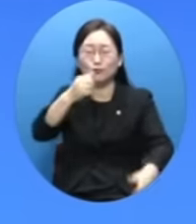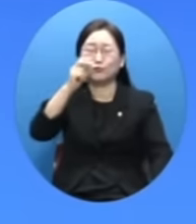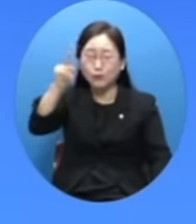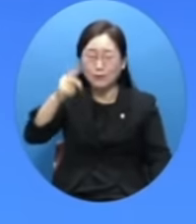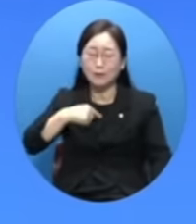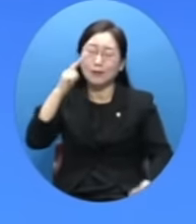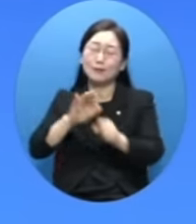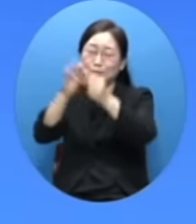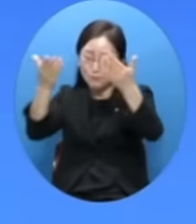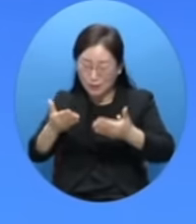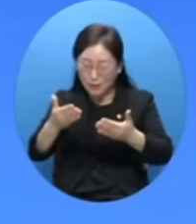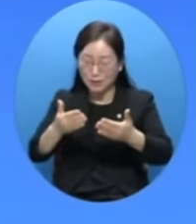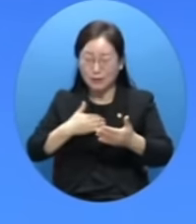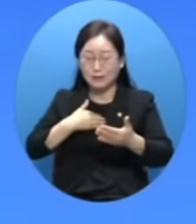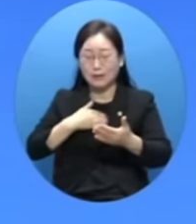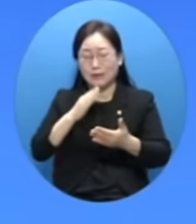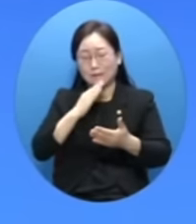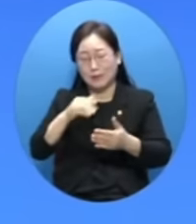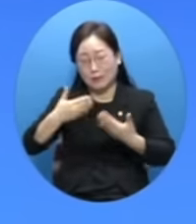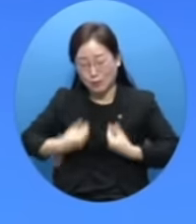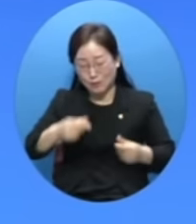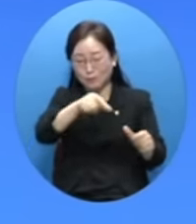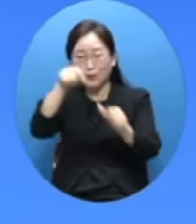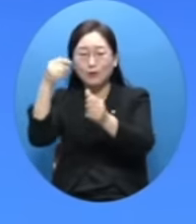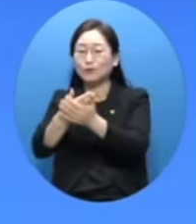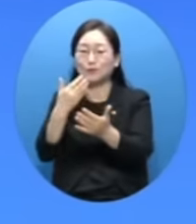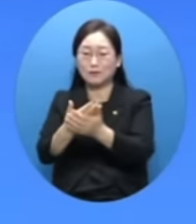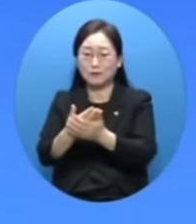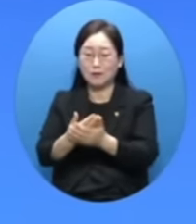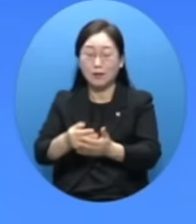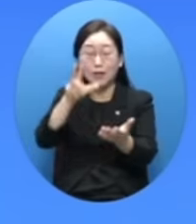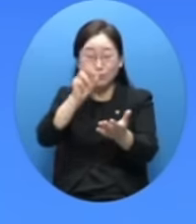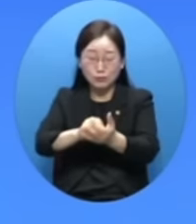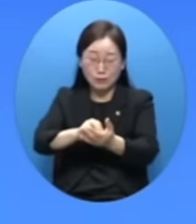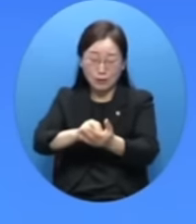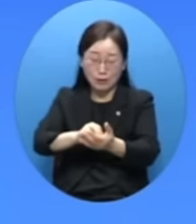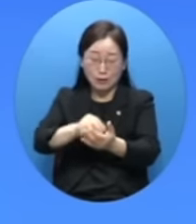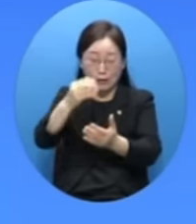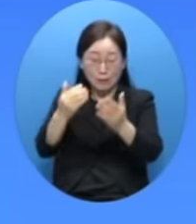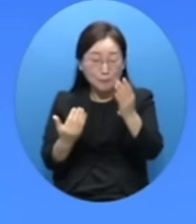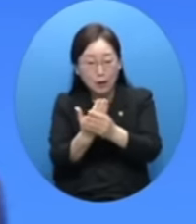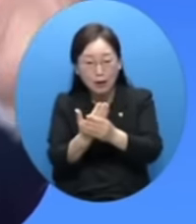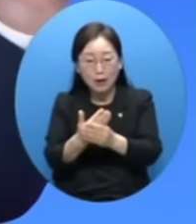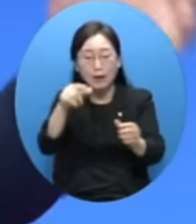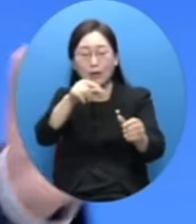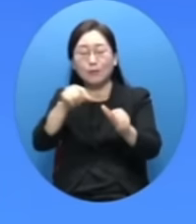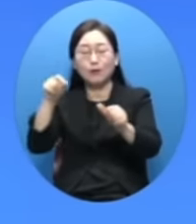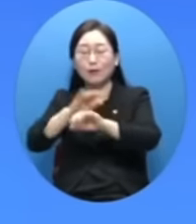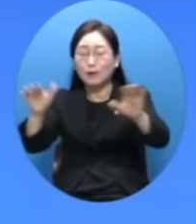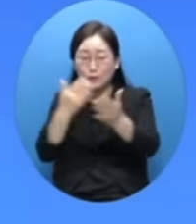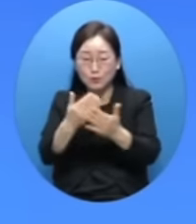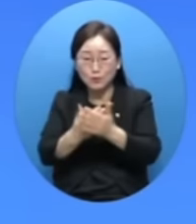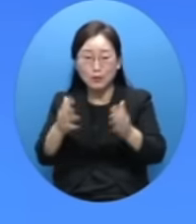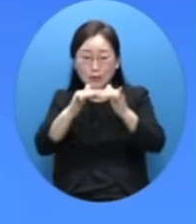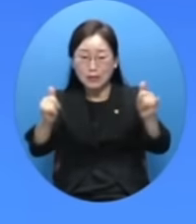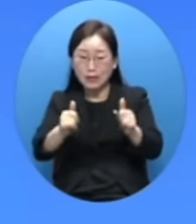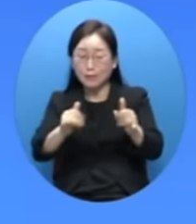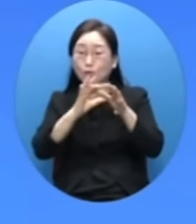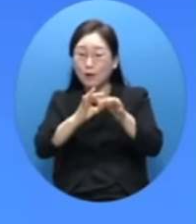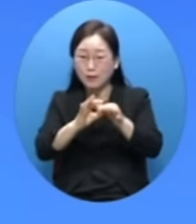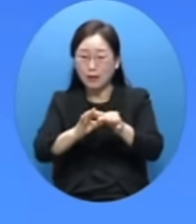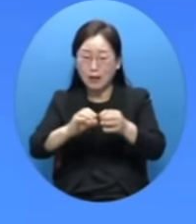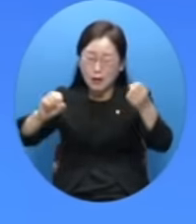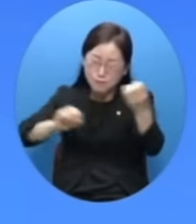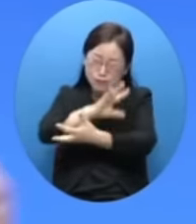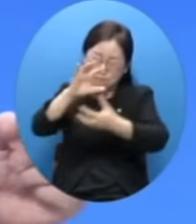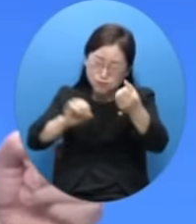나를 불쌍히 여겨주시고 나를 이 절망에서 건져주시옵소서. 문제 가운데서 나를 건져주시옵소서. 사람과의 사이에 이 얽히고